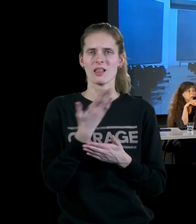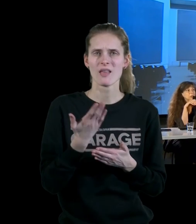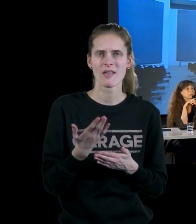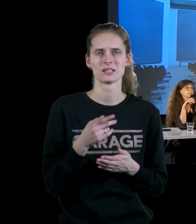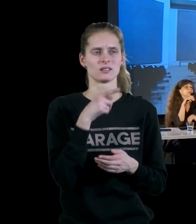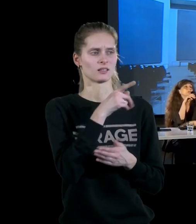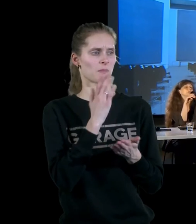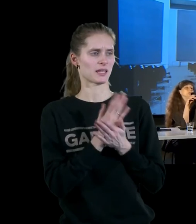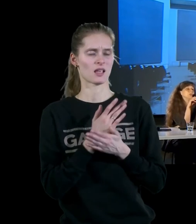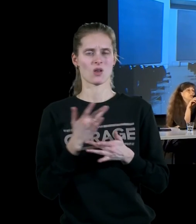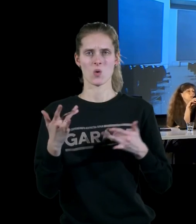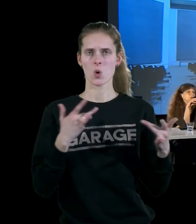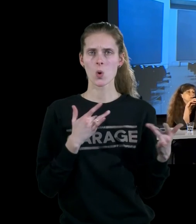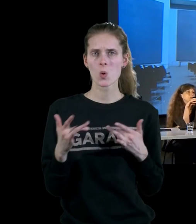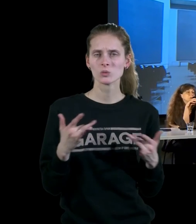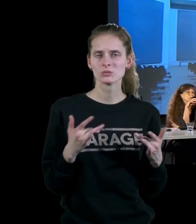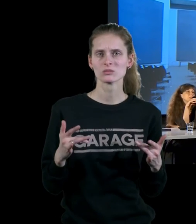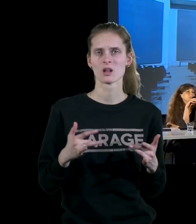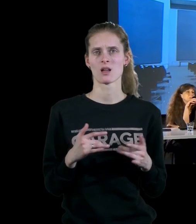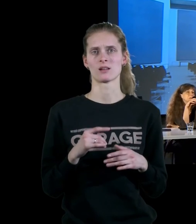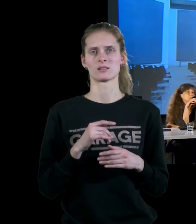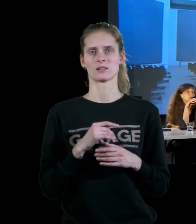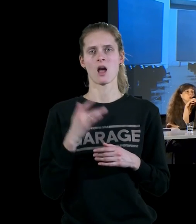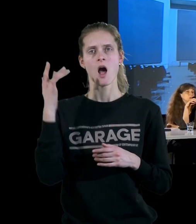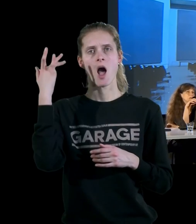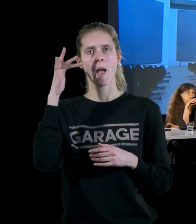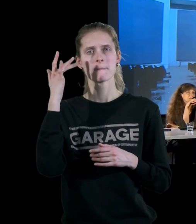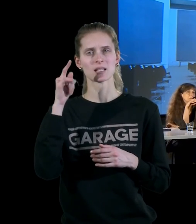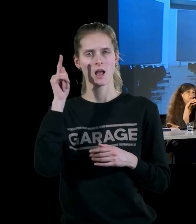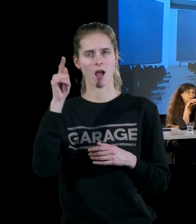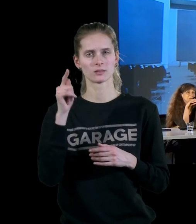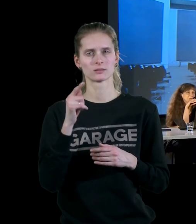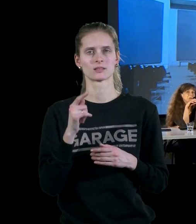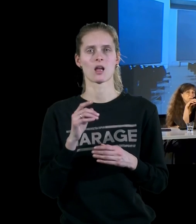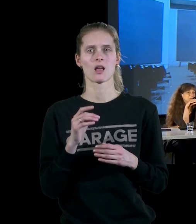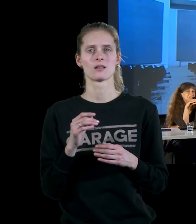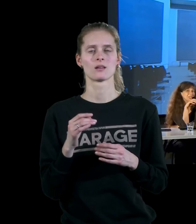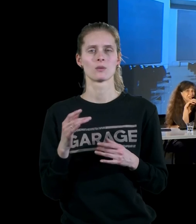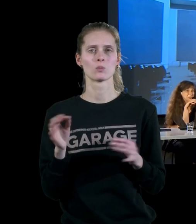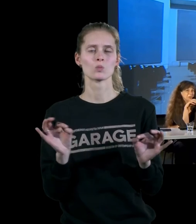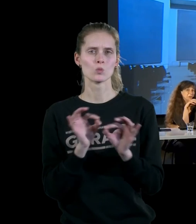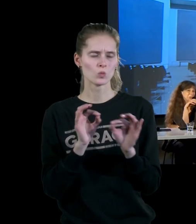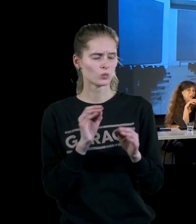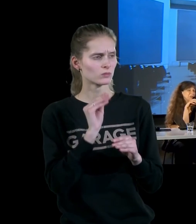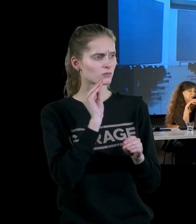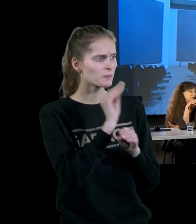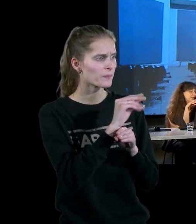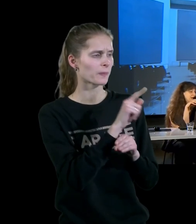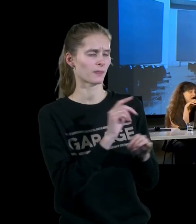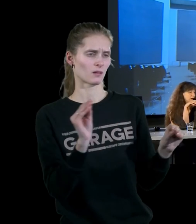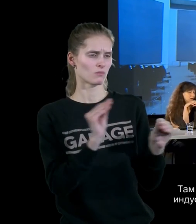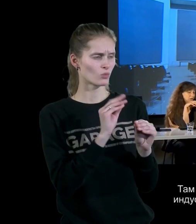Замечательный американский композитор, минималист Мортон Фелдман специально написал музыку для этой капеллы, которая может исполняться там,